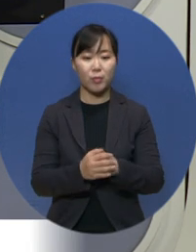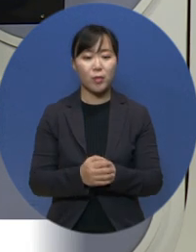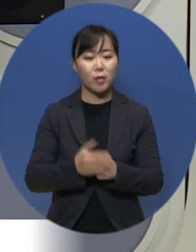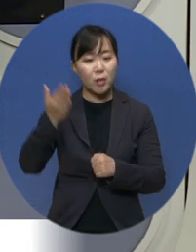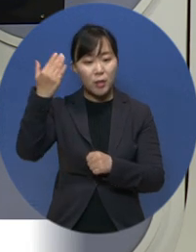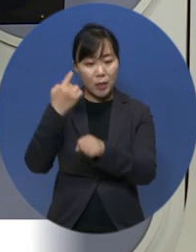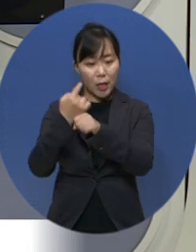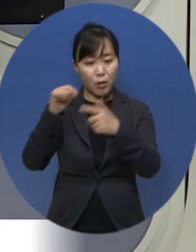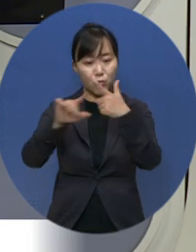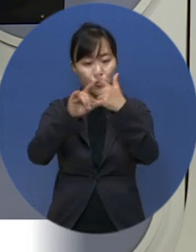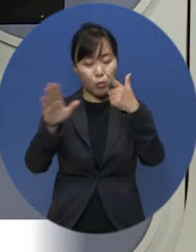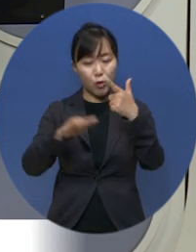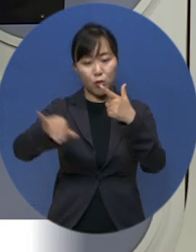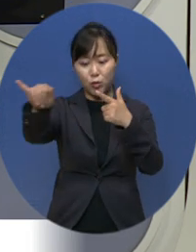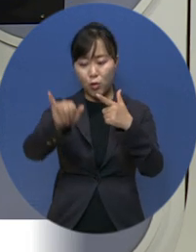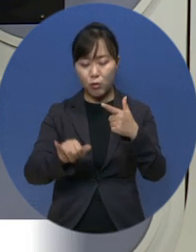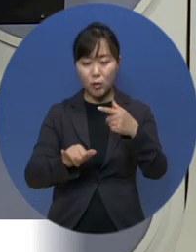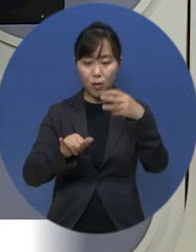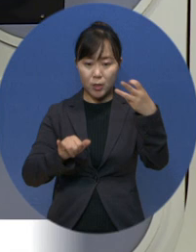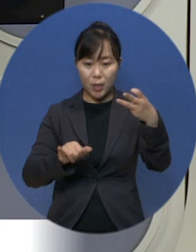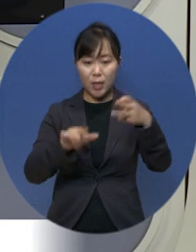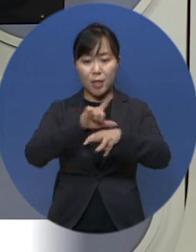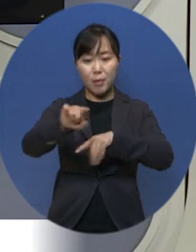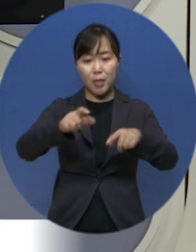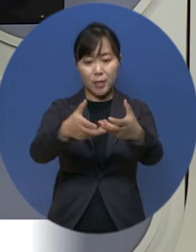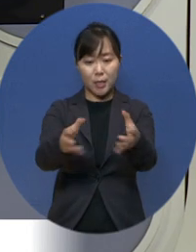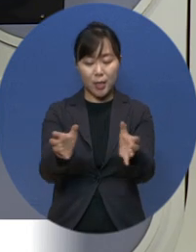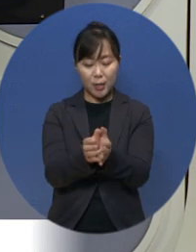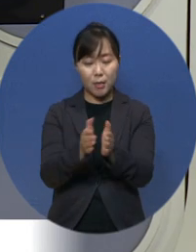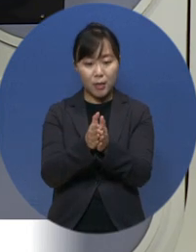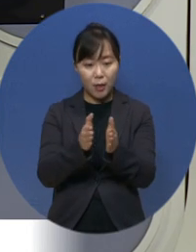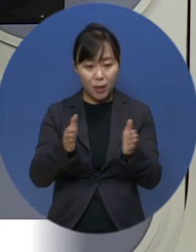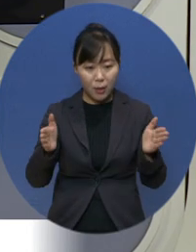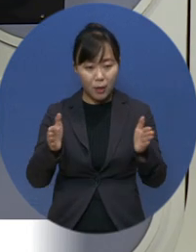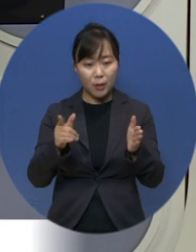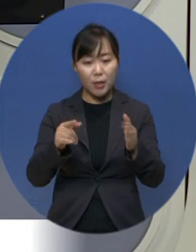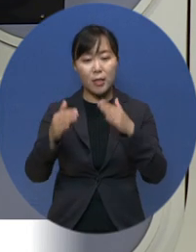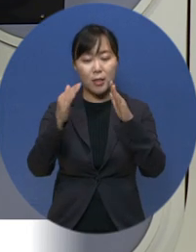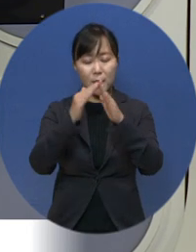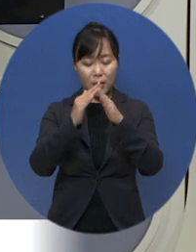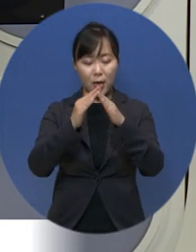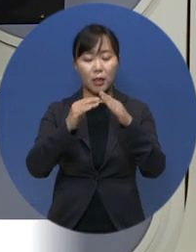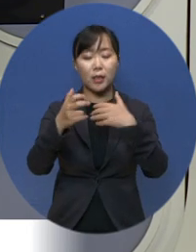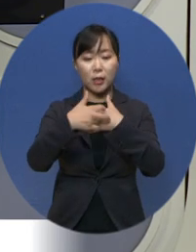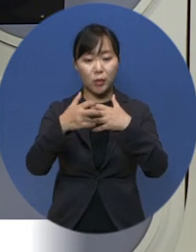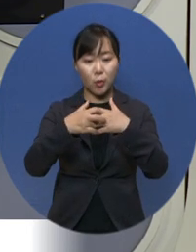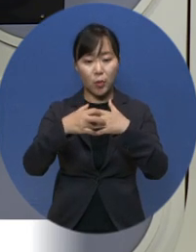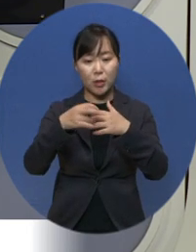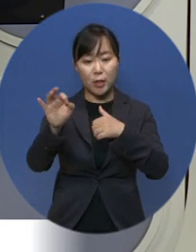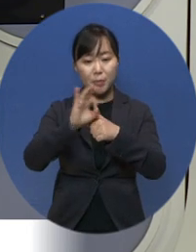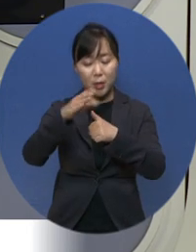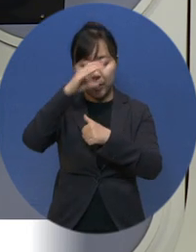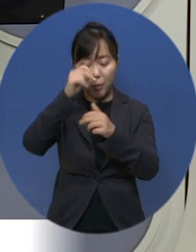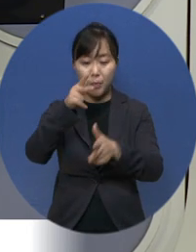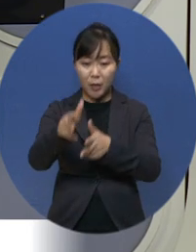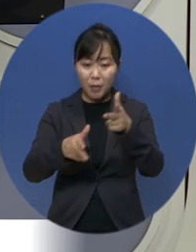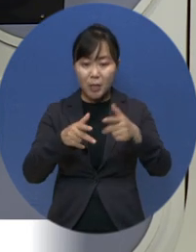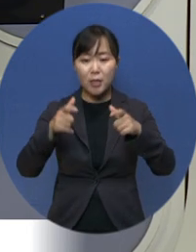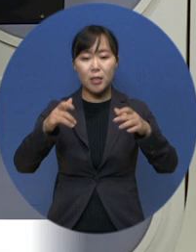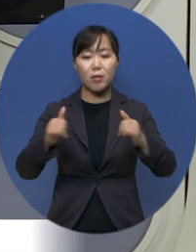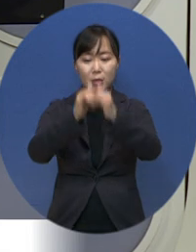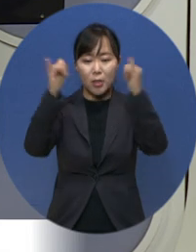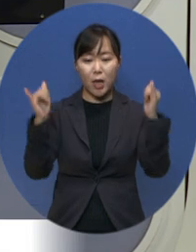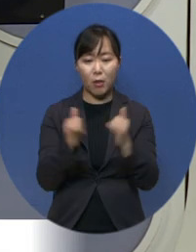지난해 6월부터 전국 13개 지방자치단체에서 시행하는 제가 의료급여 시범사업은 지역사회 통합